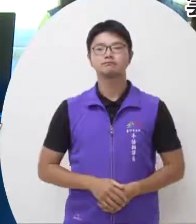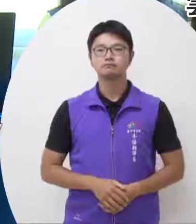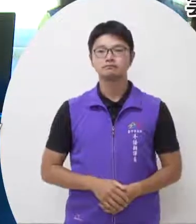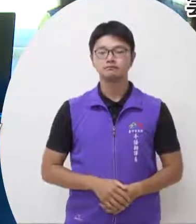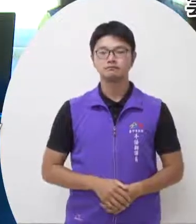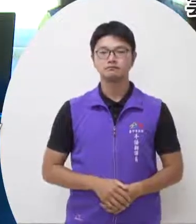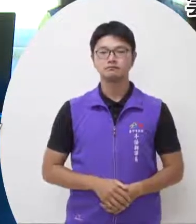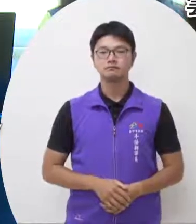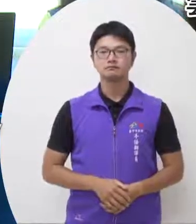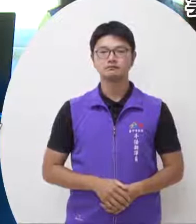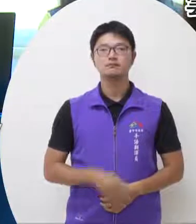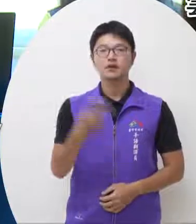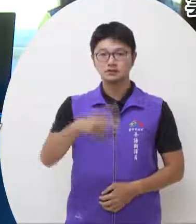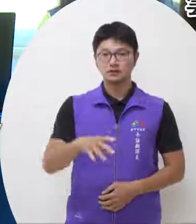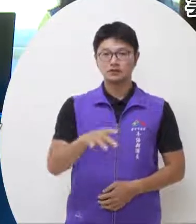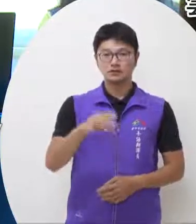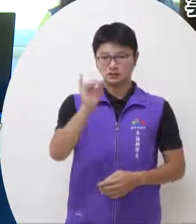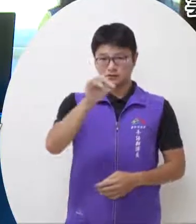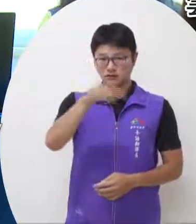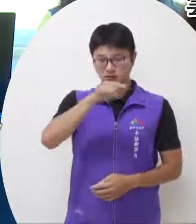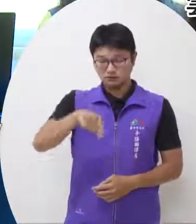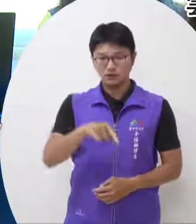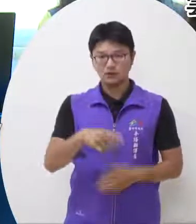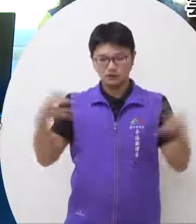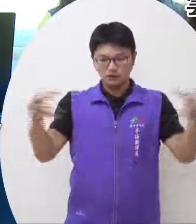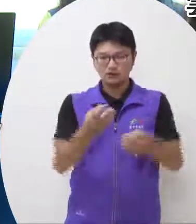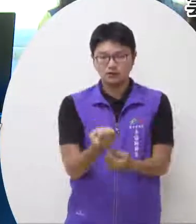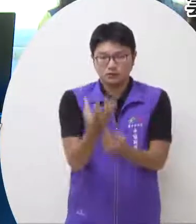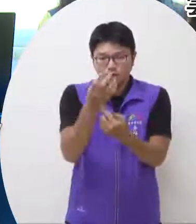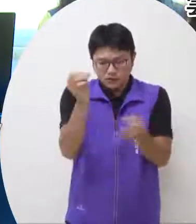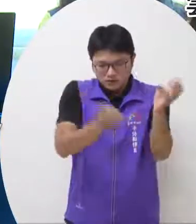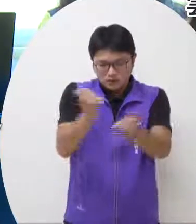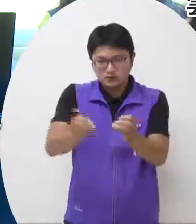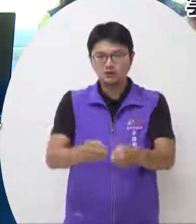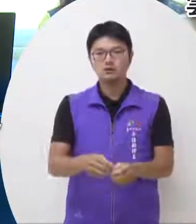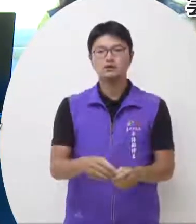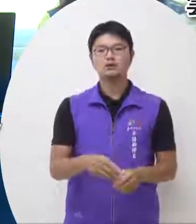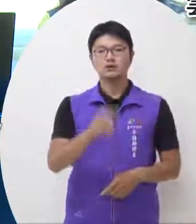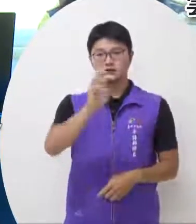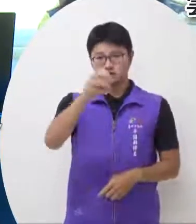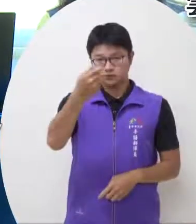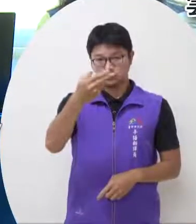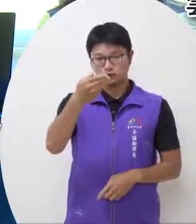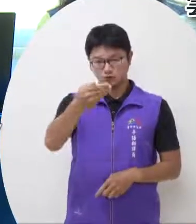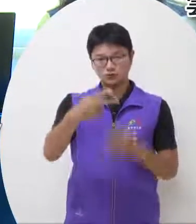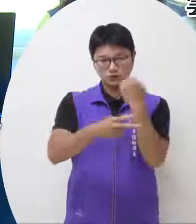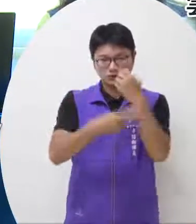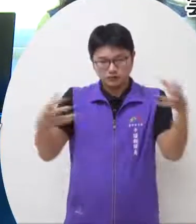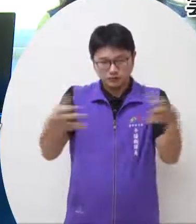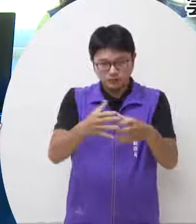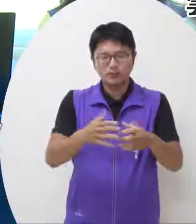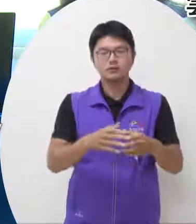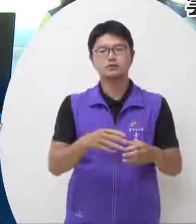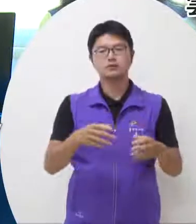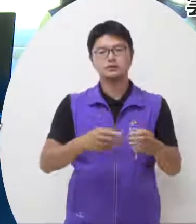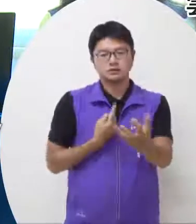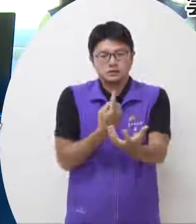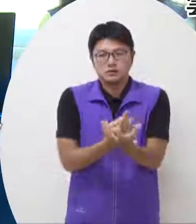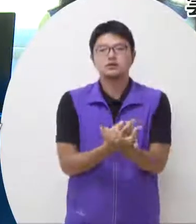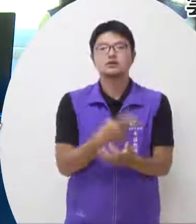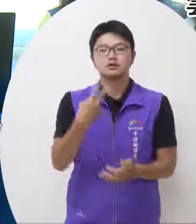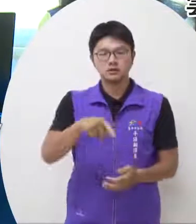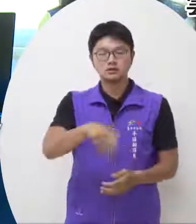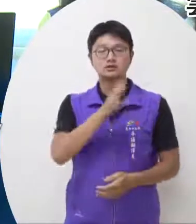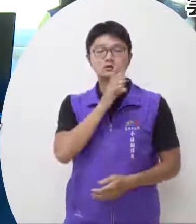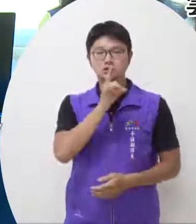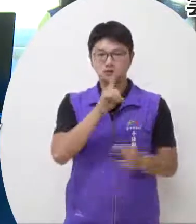每年举办千人插花活动，39个里全部都参与啊，那全面使用台中在地的花材，那鼓励我们